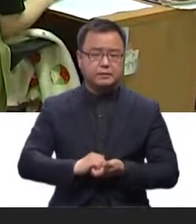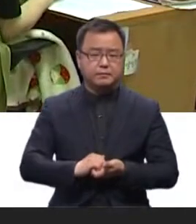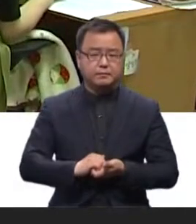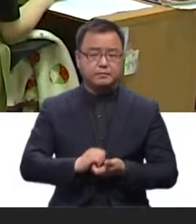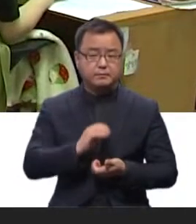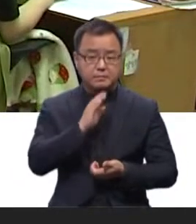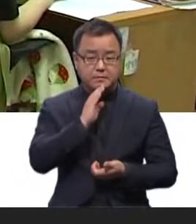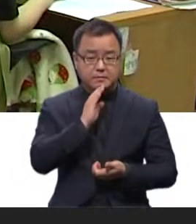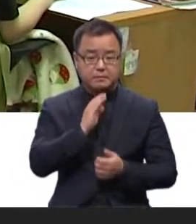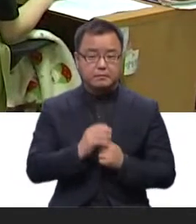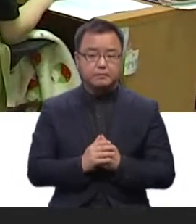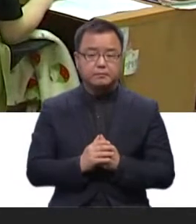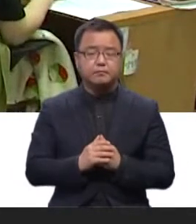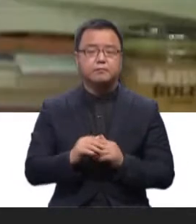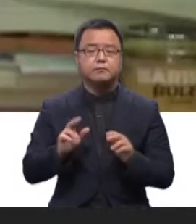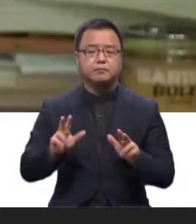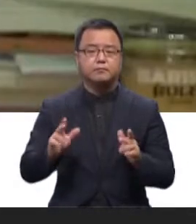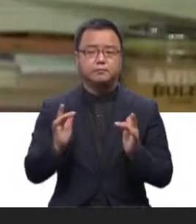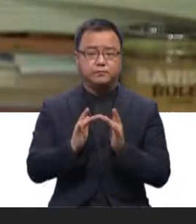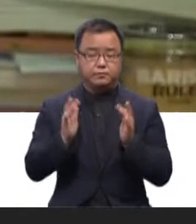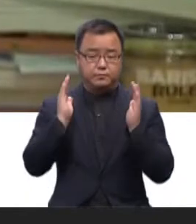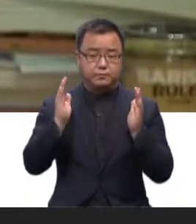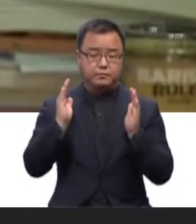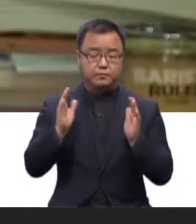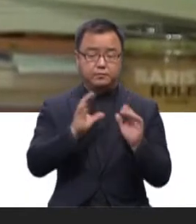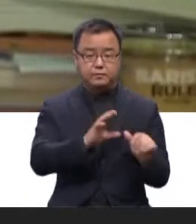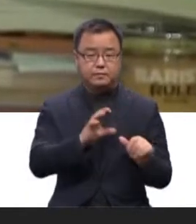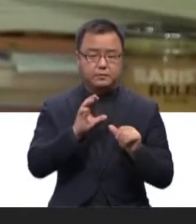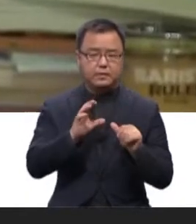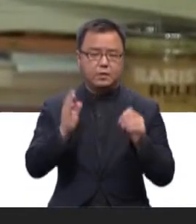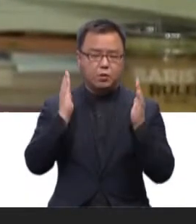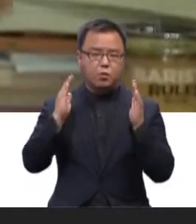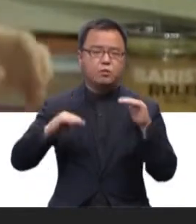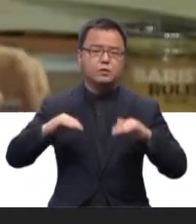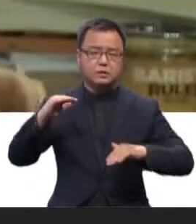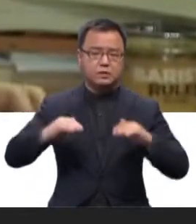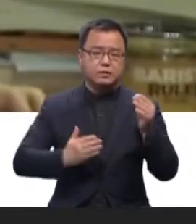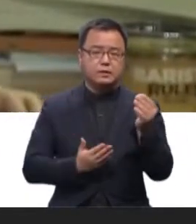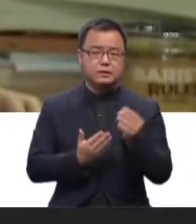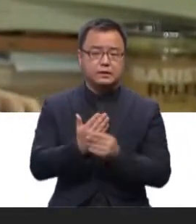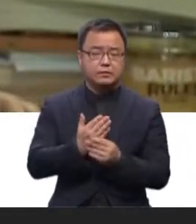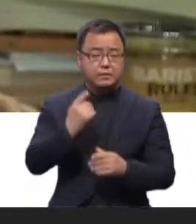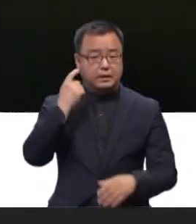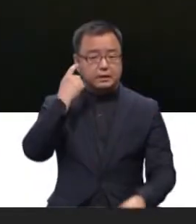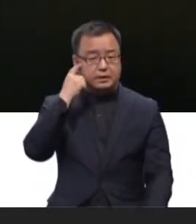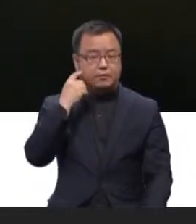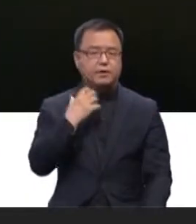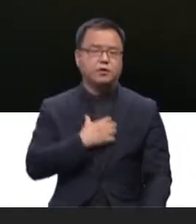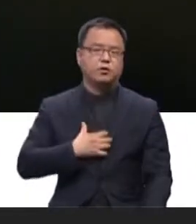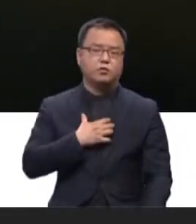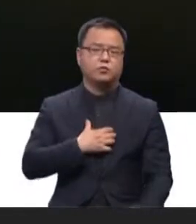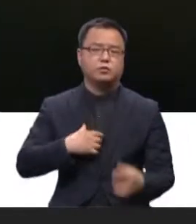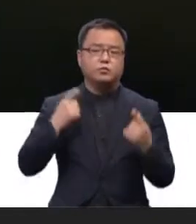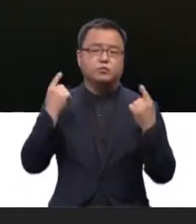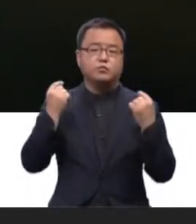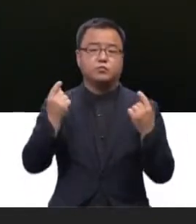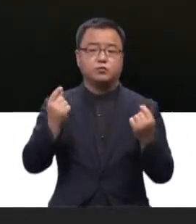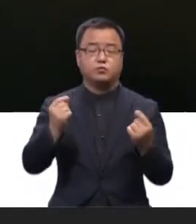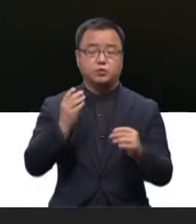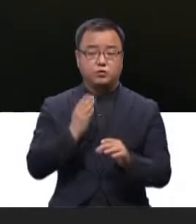하지만 지금 원격 수업으로 인해서 학습 격차가 발생한다라는 인식들과 불안들이 있기 때문에